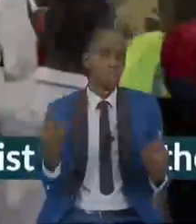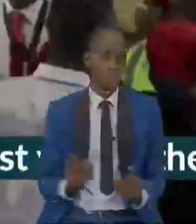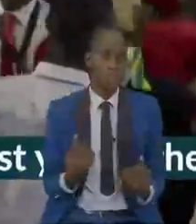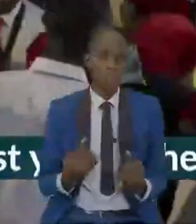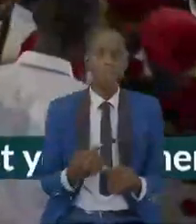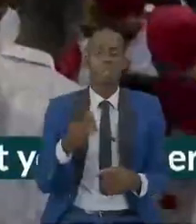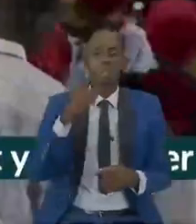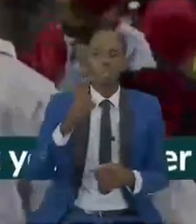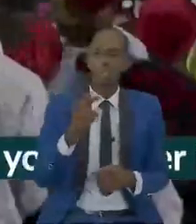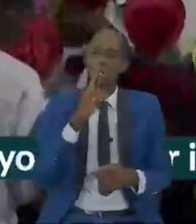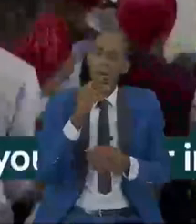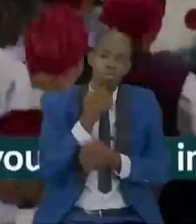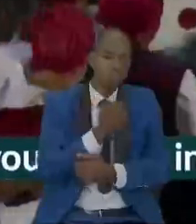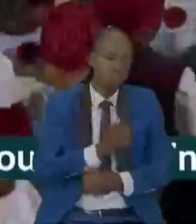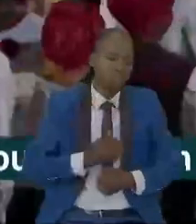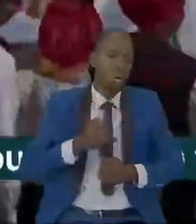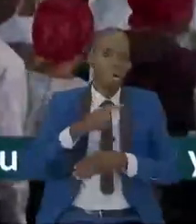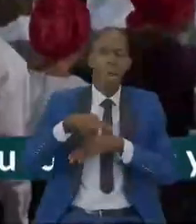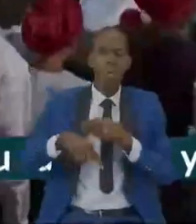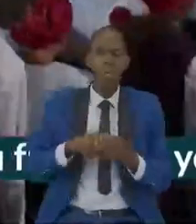commis. Tu vas regretter